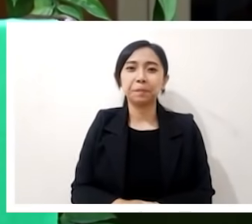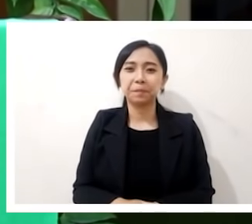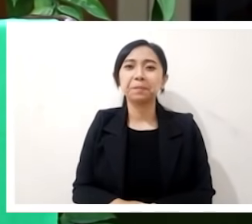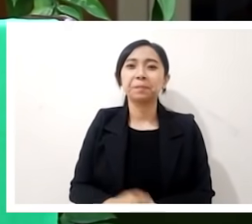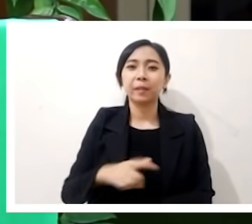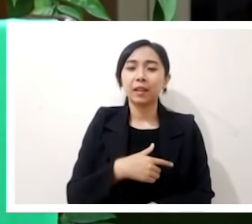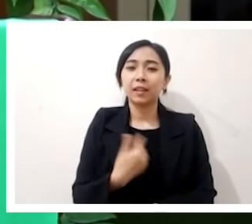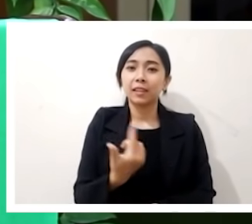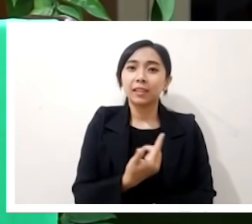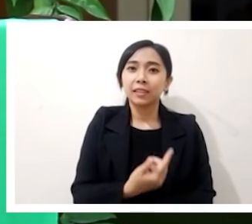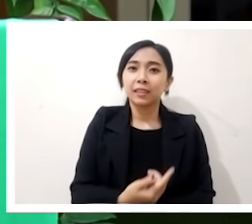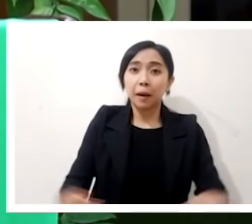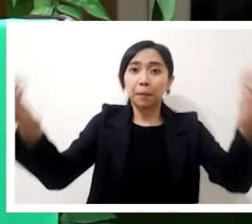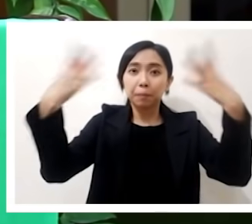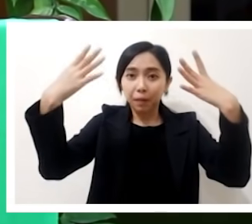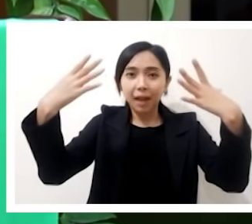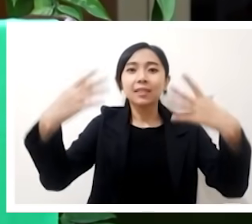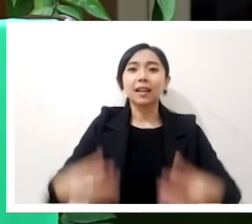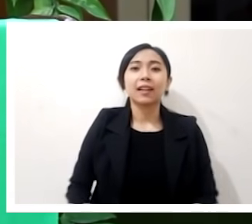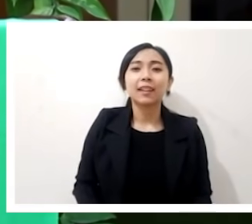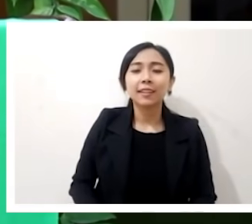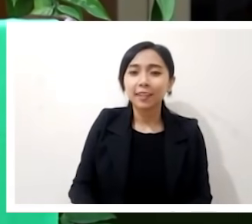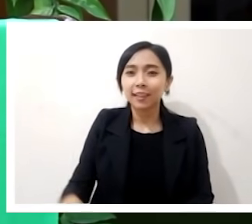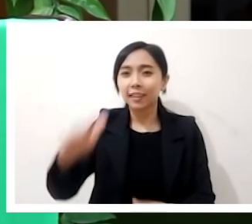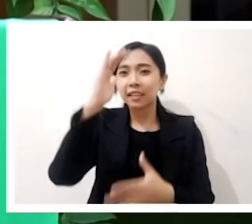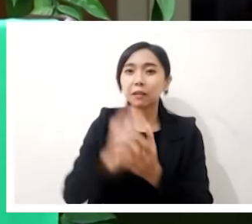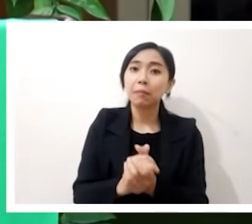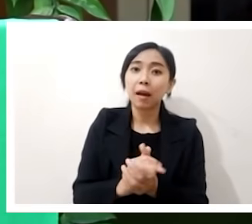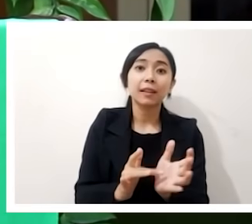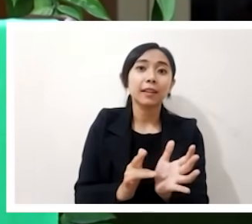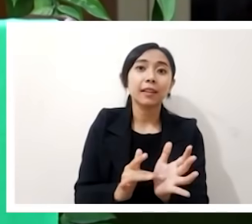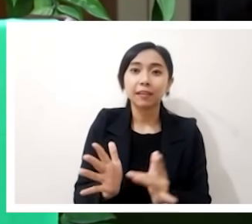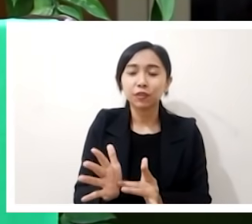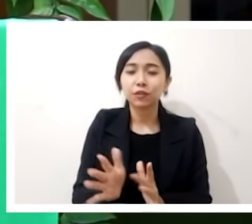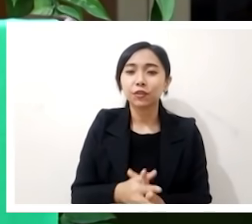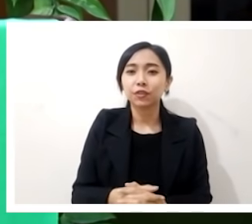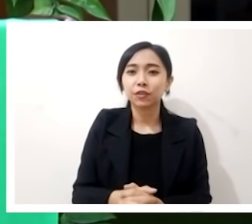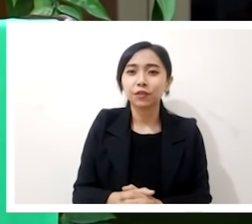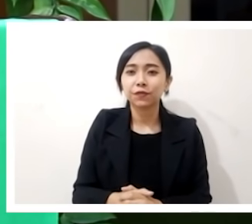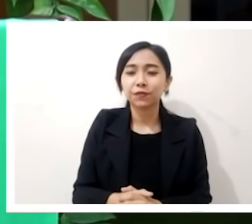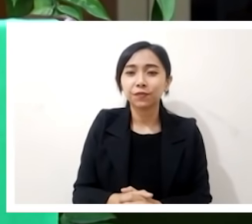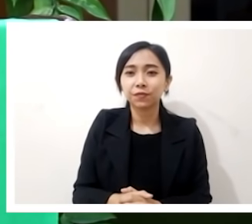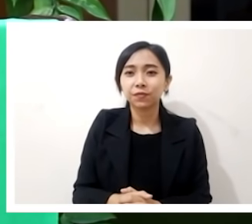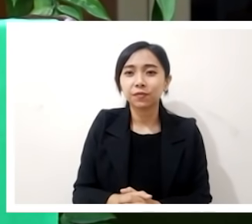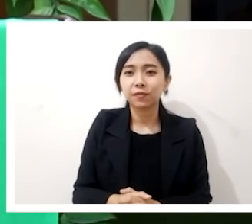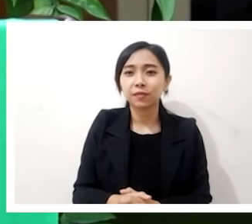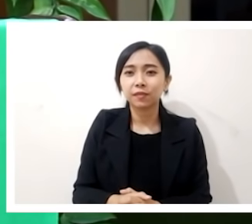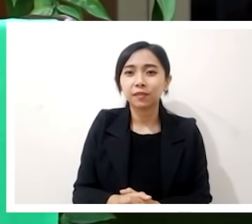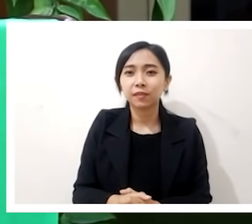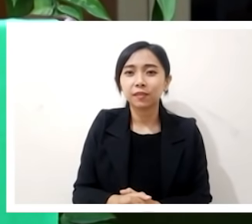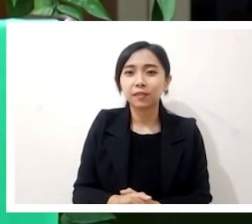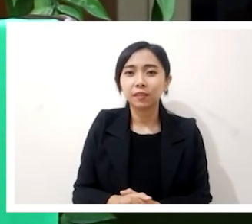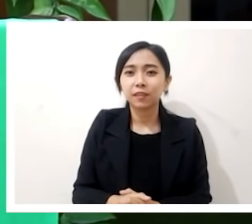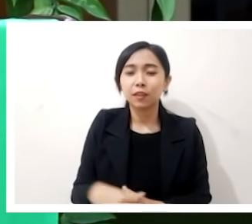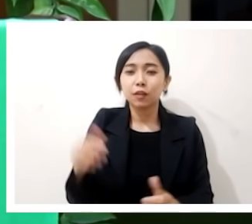Pengajaran mengenai pengorbanan dalam iman Kristen tidak dimaksudkan supaya kelompok-kelompok